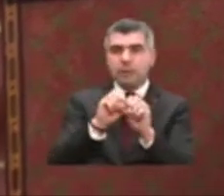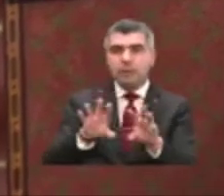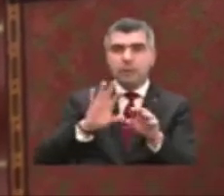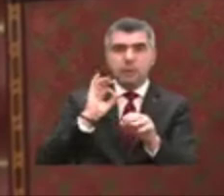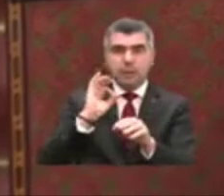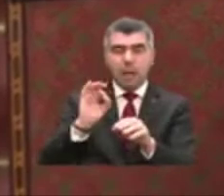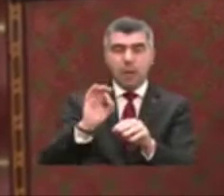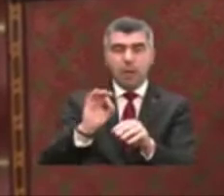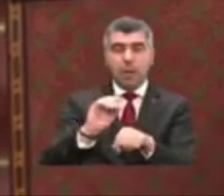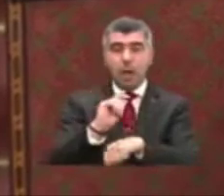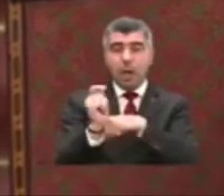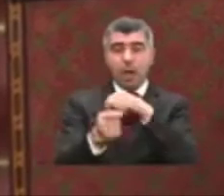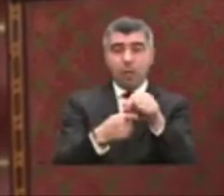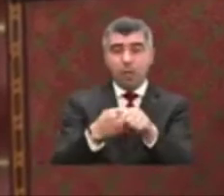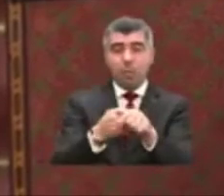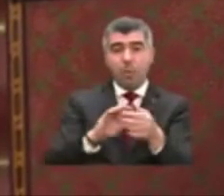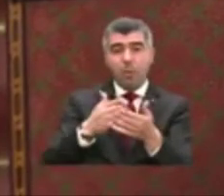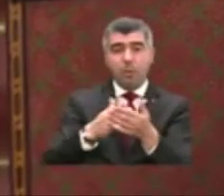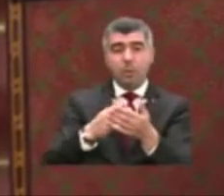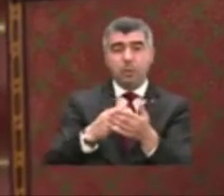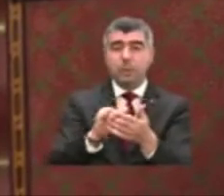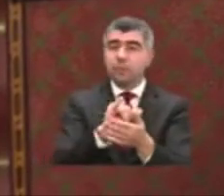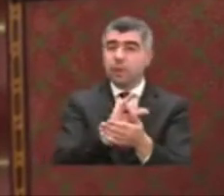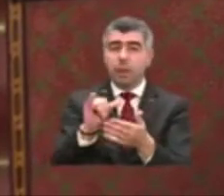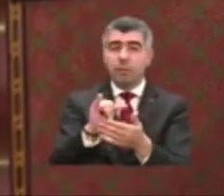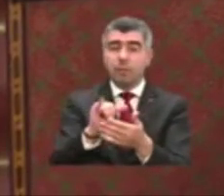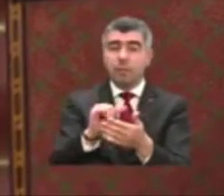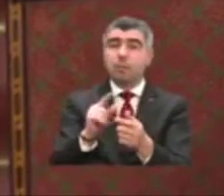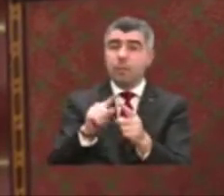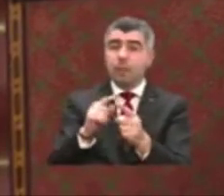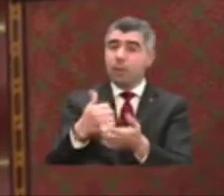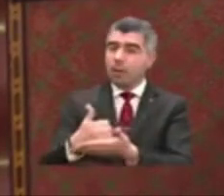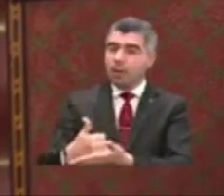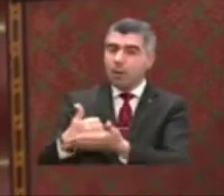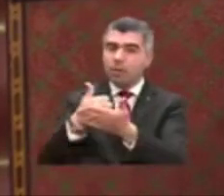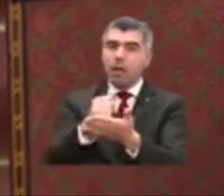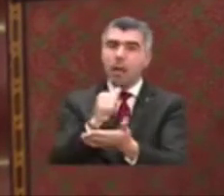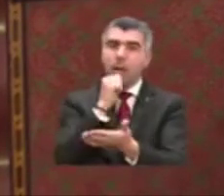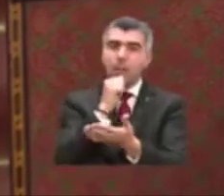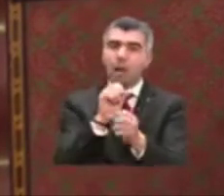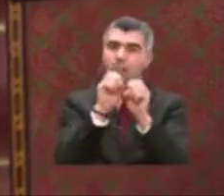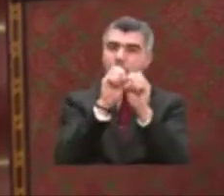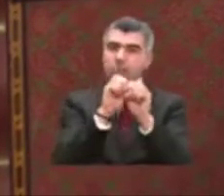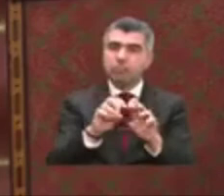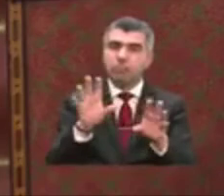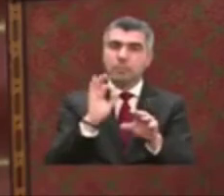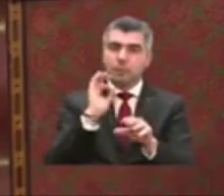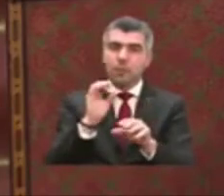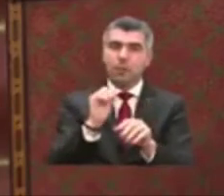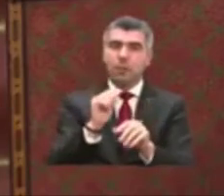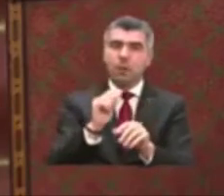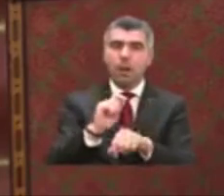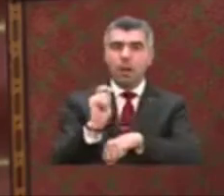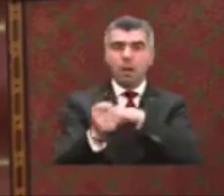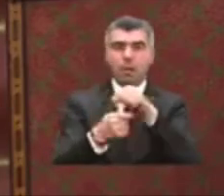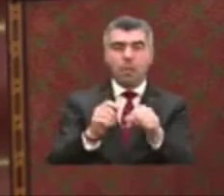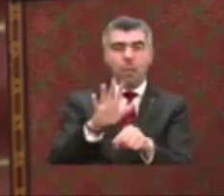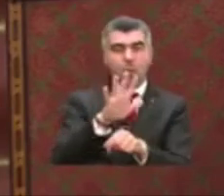القروي والعمل على تزويد العالم القروي بالماء الشرب. وفي هذا الإطار